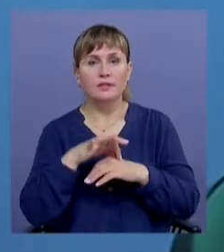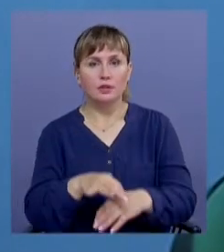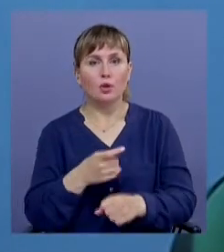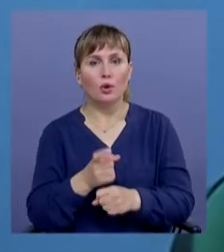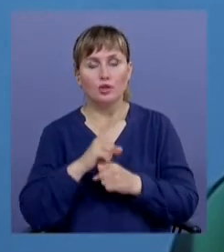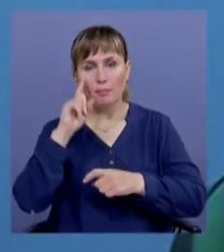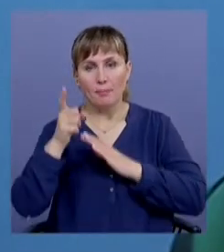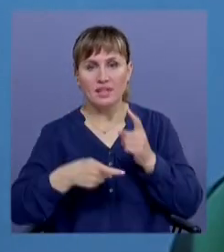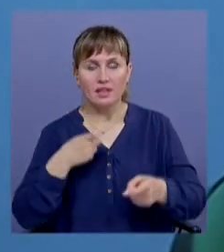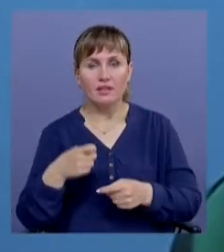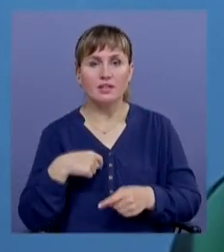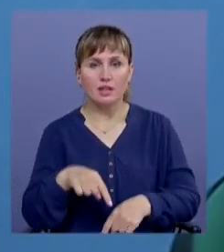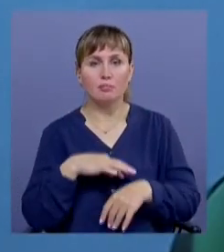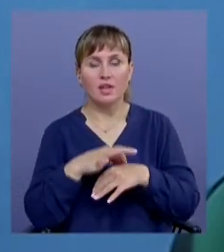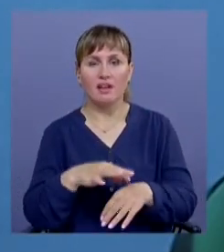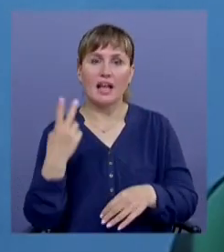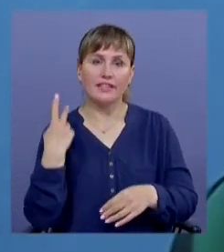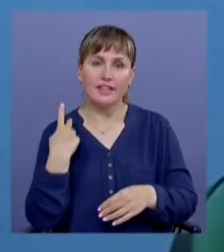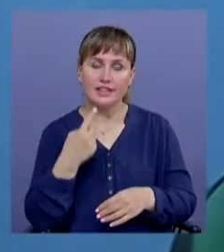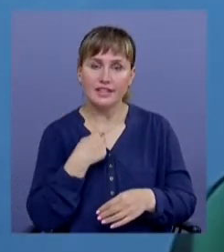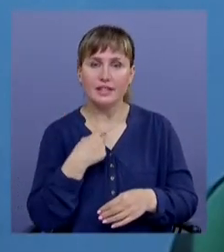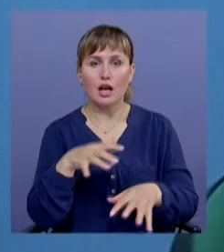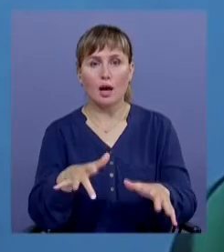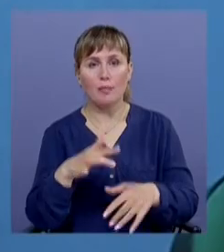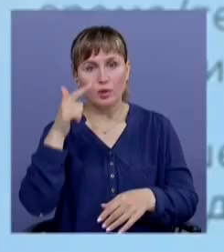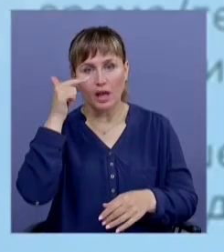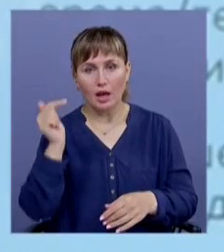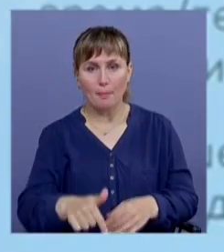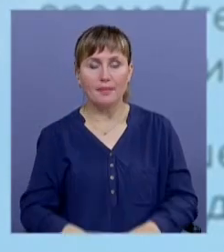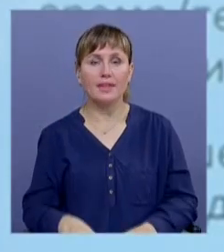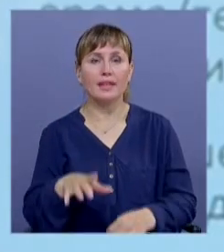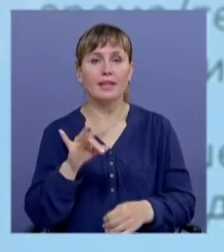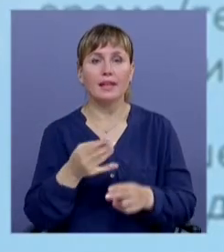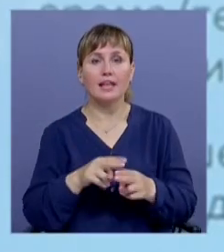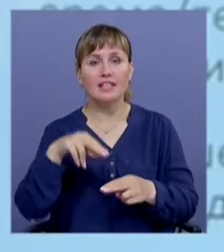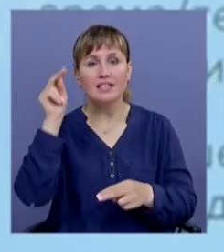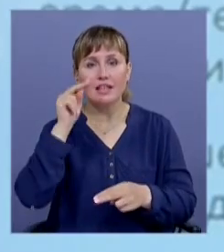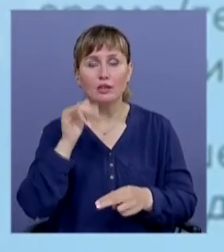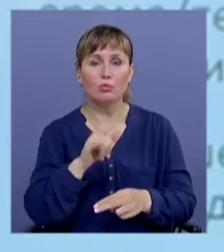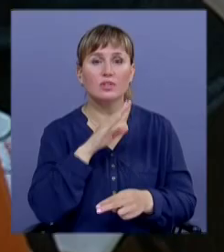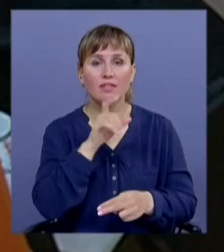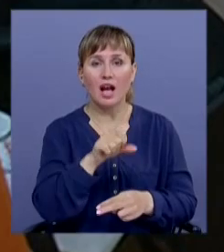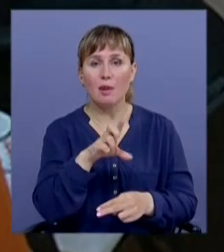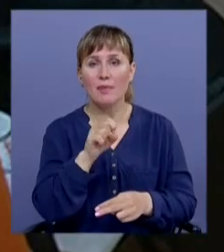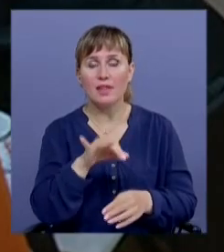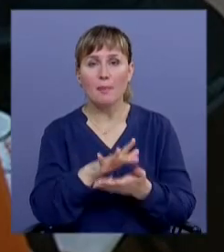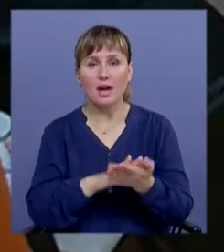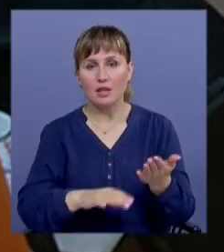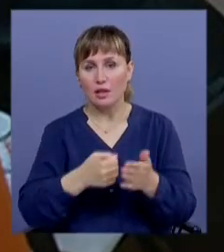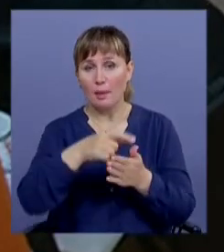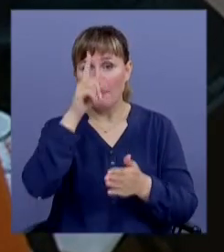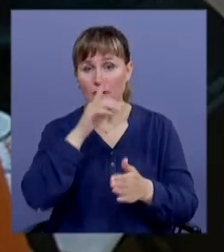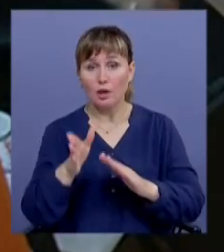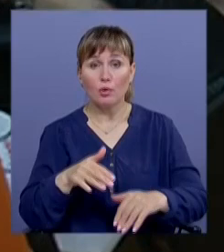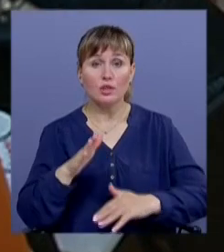очень познавательный. Здесь мы проходили английский язык, компьютерную грамотность. Интенсивные занятия у Альбины Амреновой продлятся месяц, после